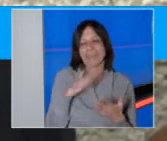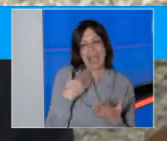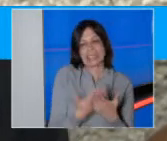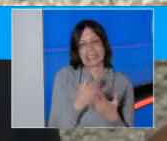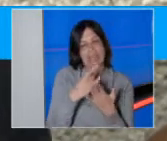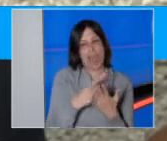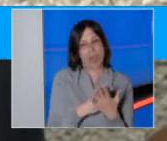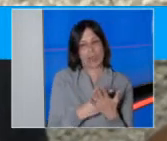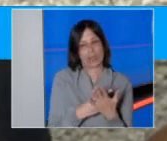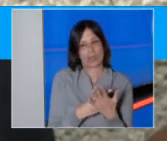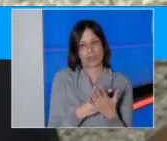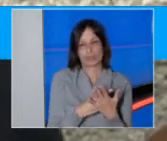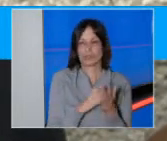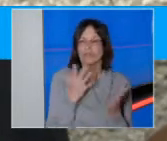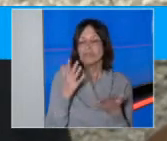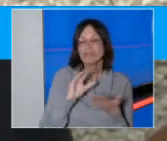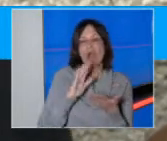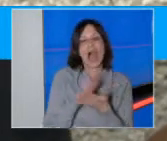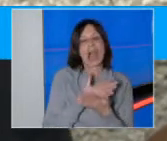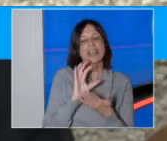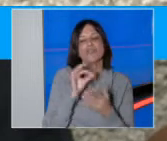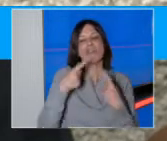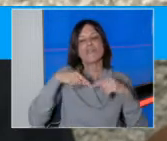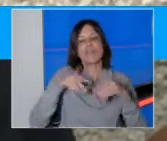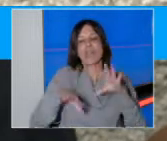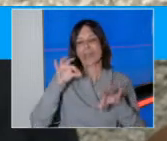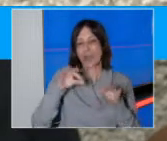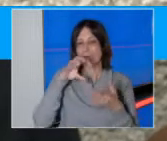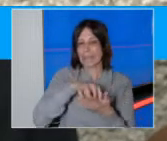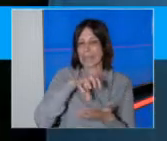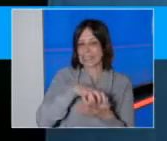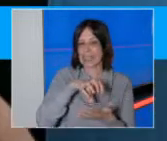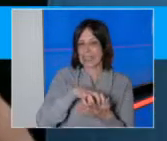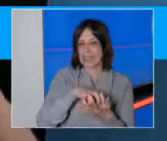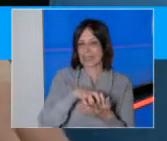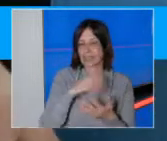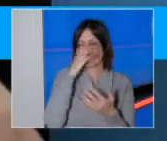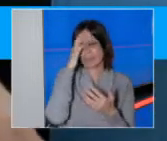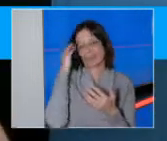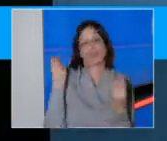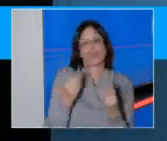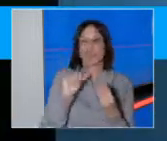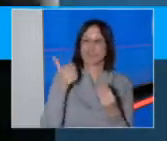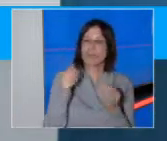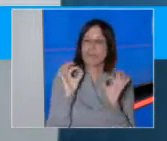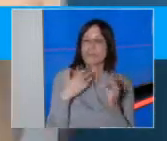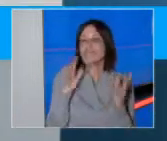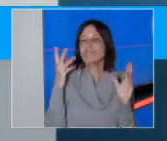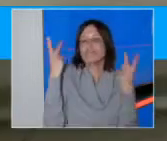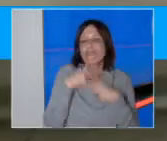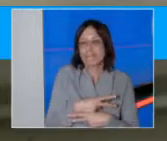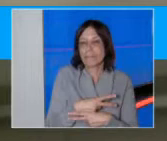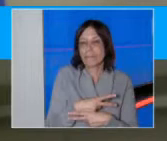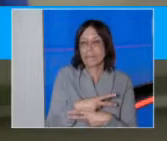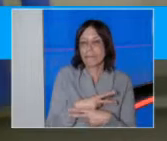החוק. או יותר נכון, ההחלטה של ועדת הבחירות המרכזית, יותר נכון. כן, אז קודם כל באמת מה שאנחנו מבינים